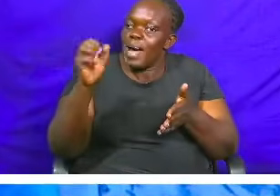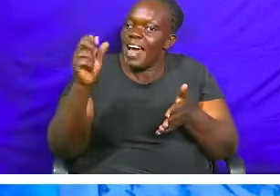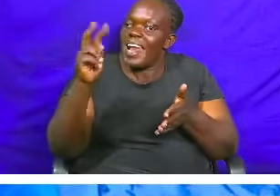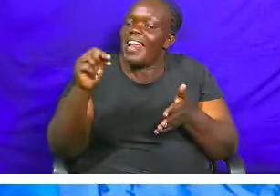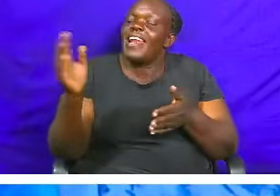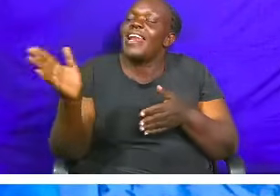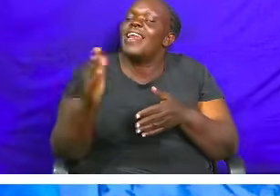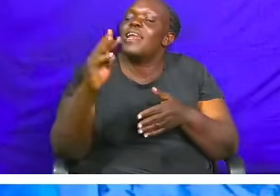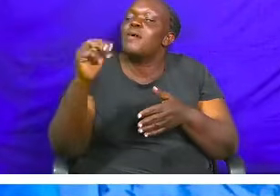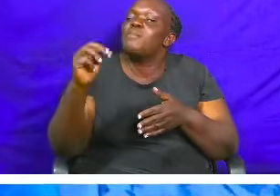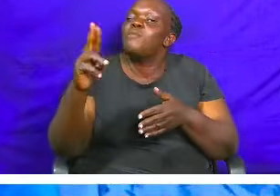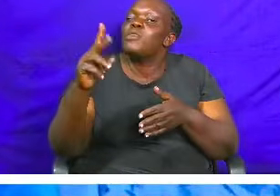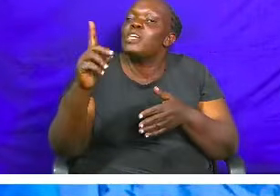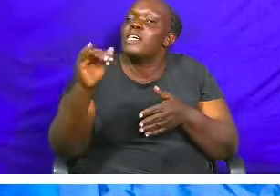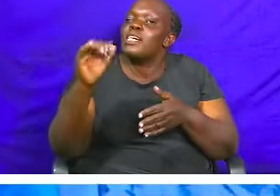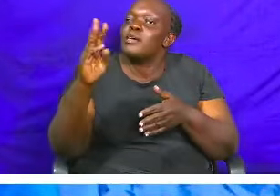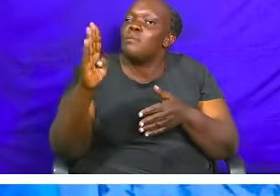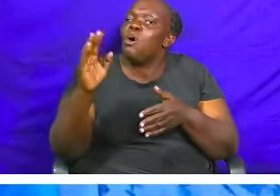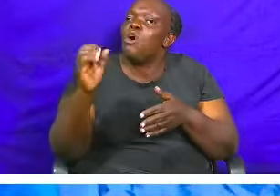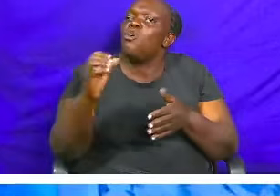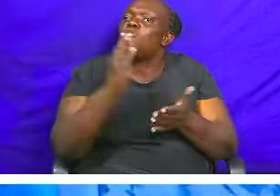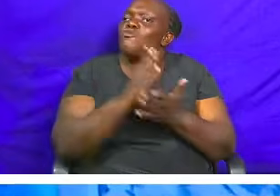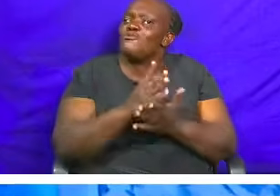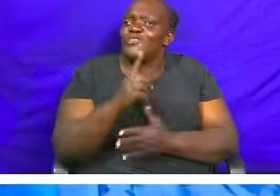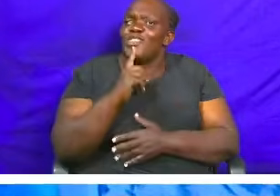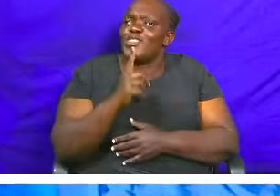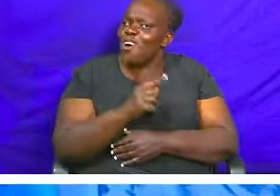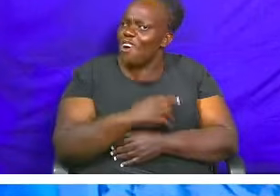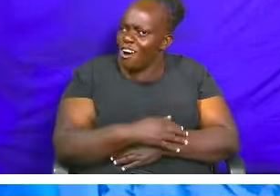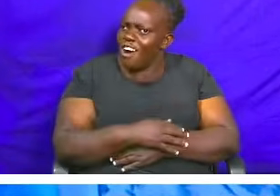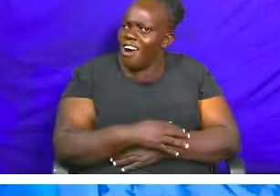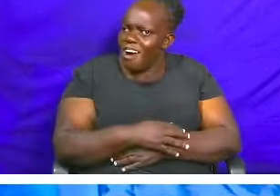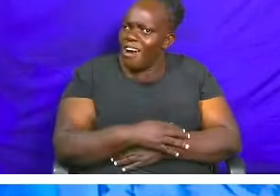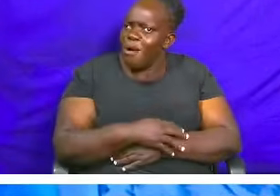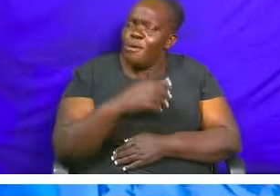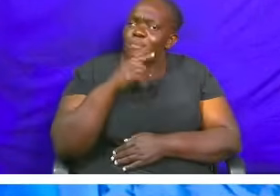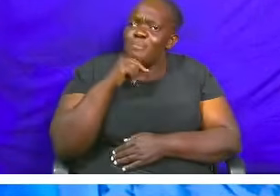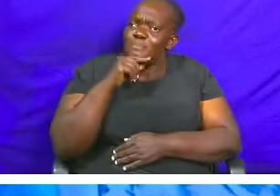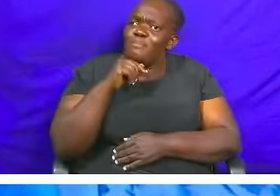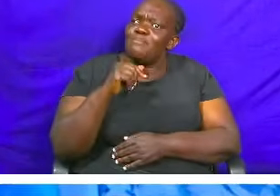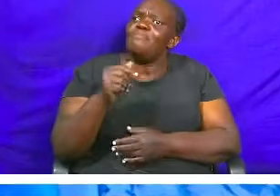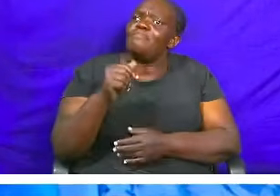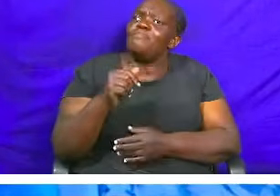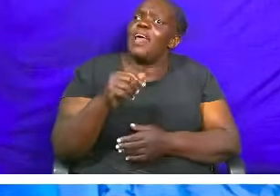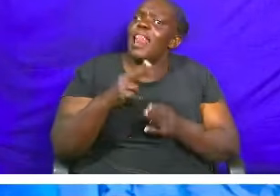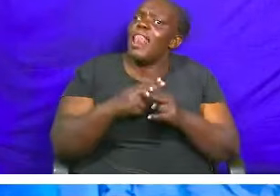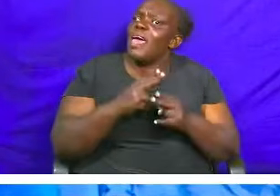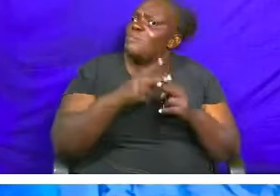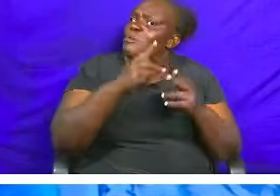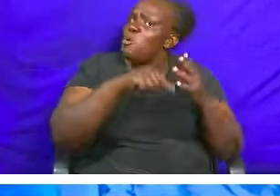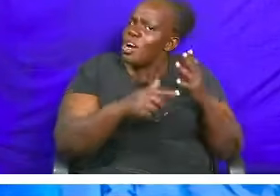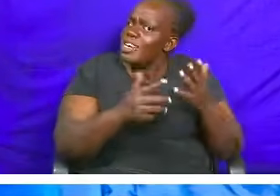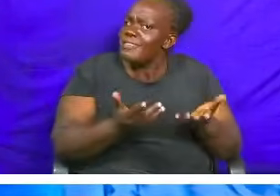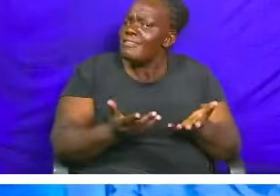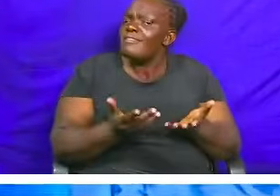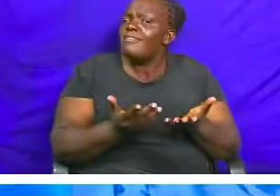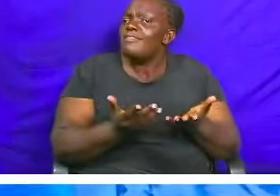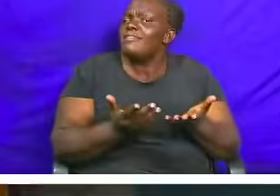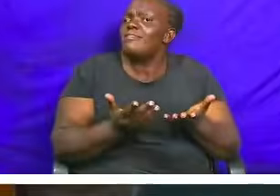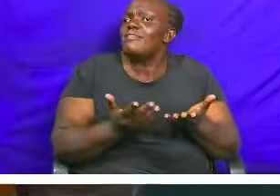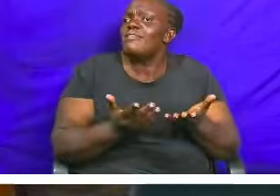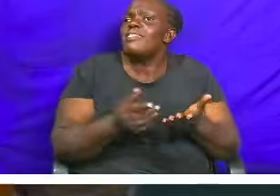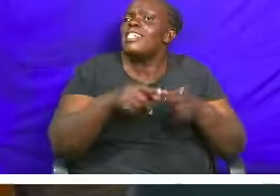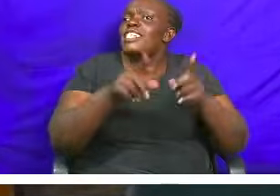I'm happy to see you. So, Mr. Engineer, tuambie wewe ni nani, what's your name, and tell us a little bit about